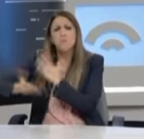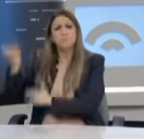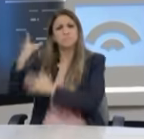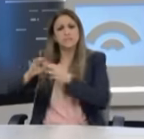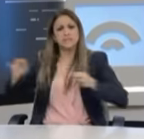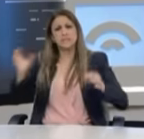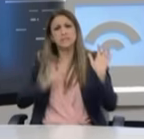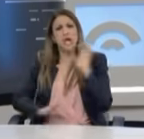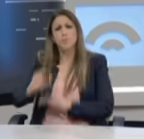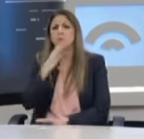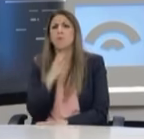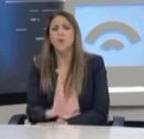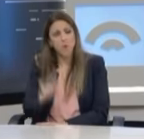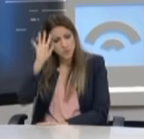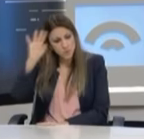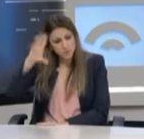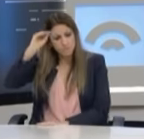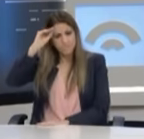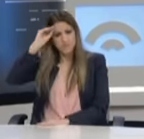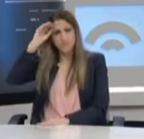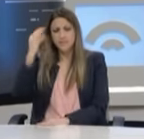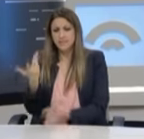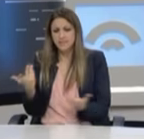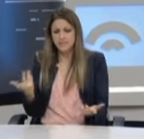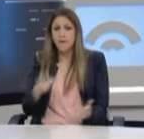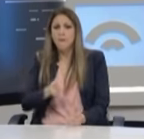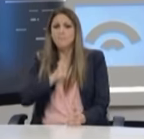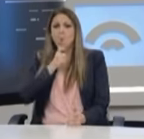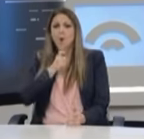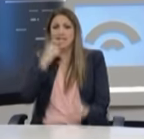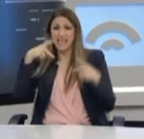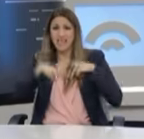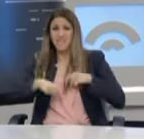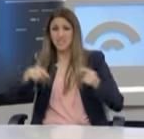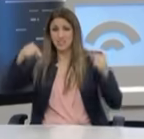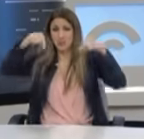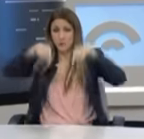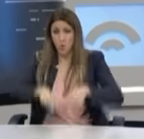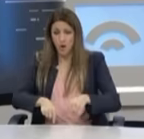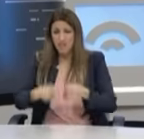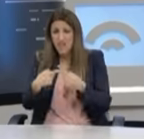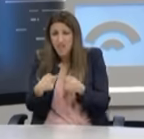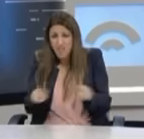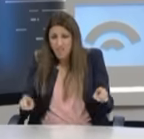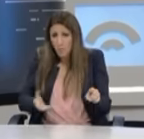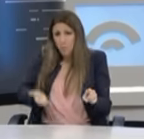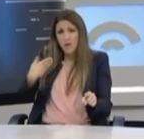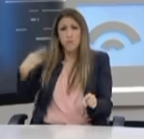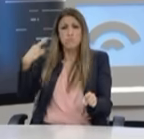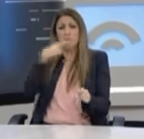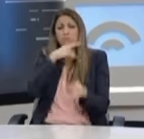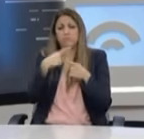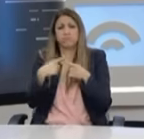να αντιληφθούμε το βαθμό απόκλησης της πολιτικής της δικιάς σας από αυτές όλων των προηγούμενων